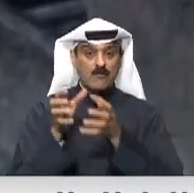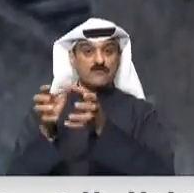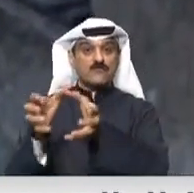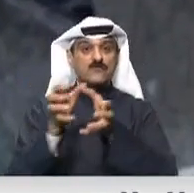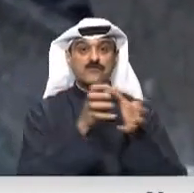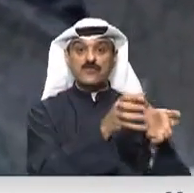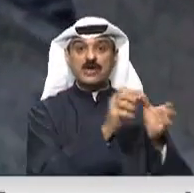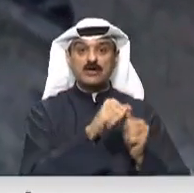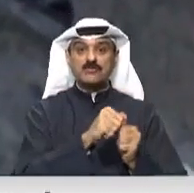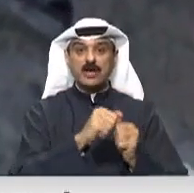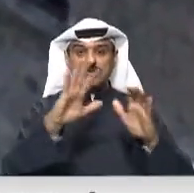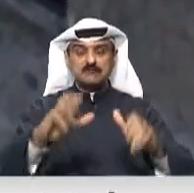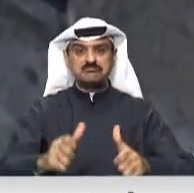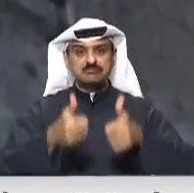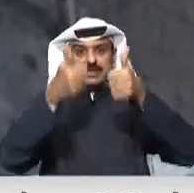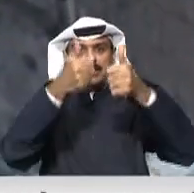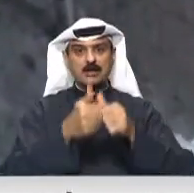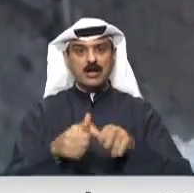الإنصار